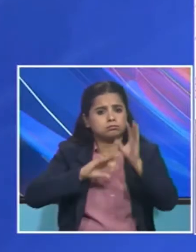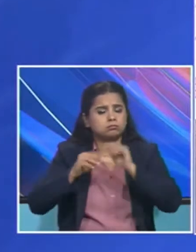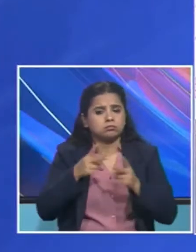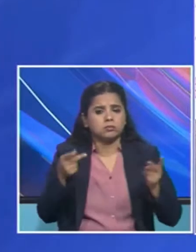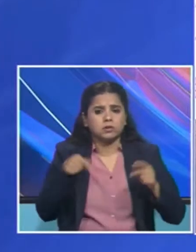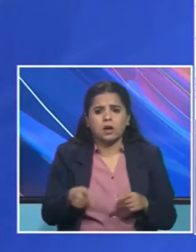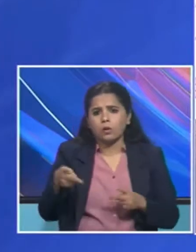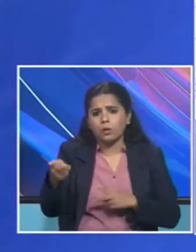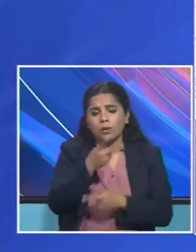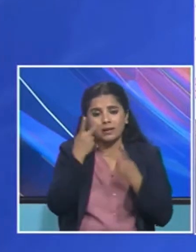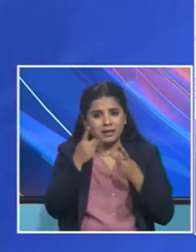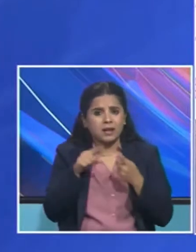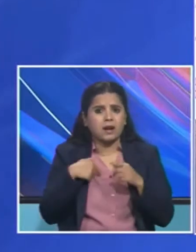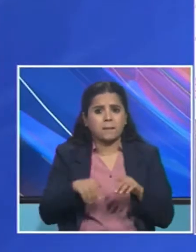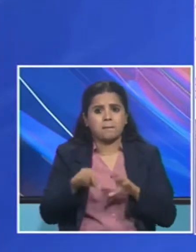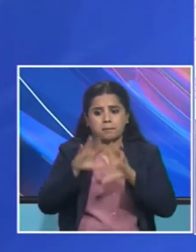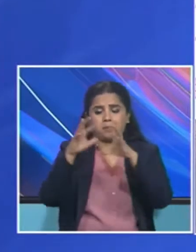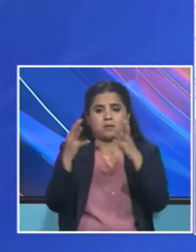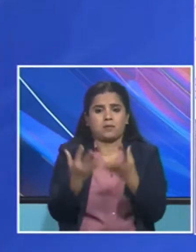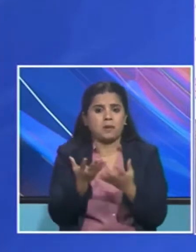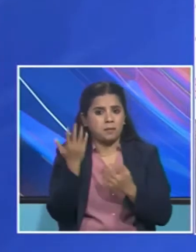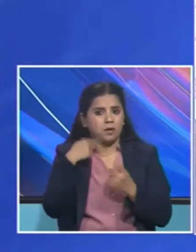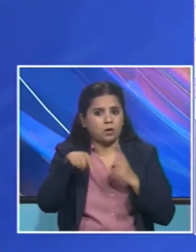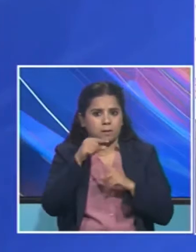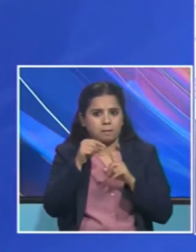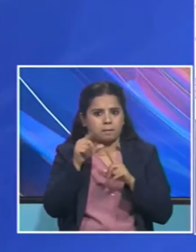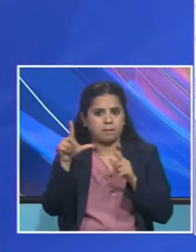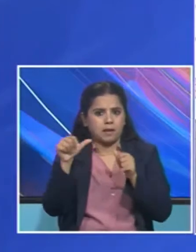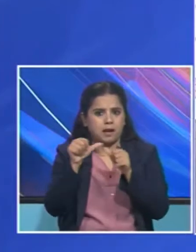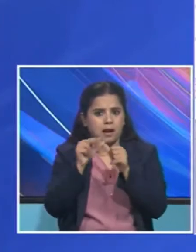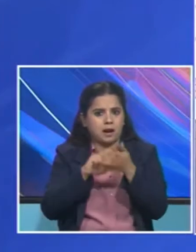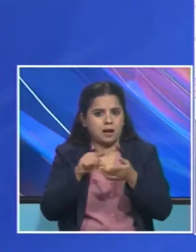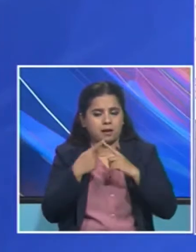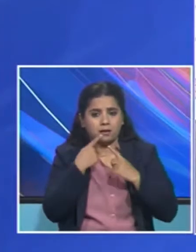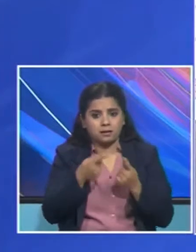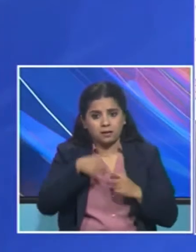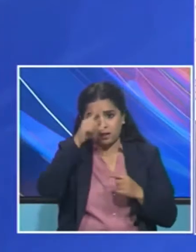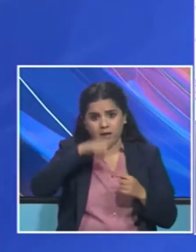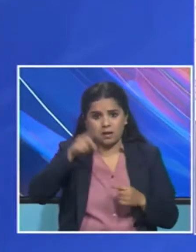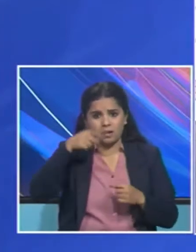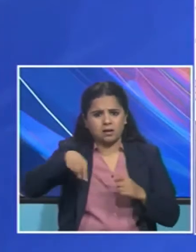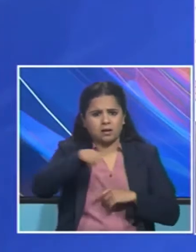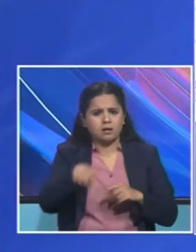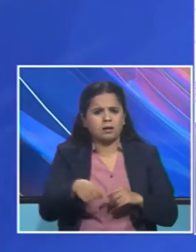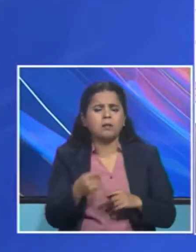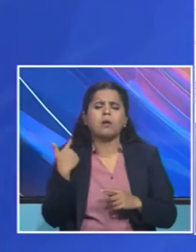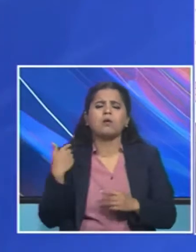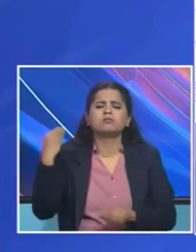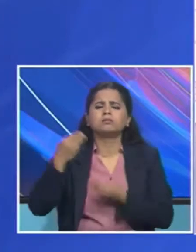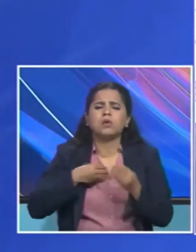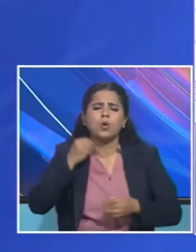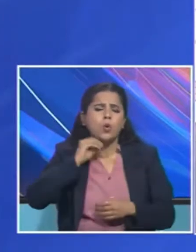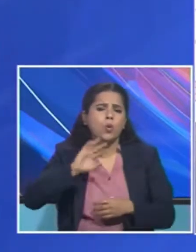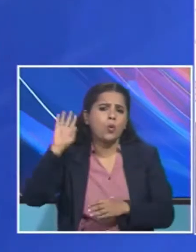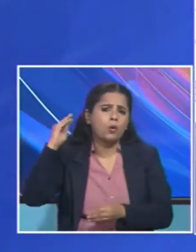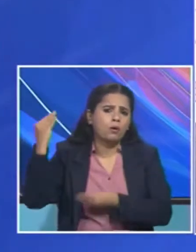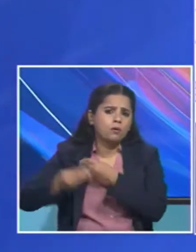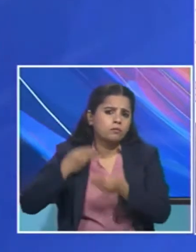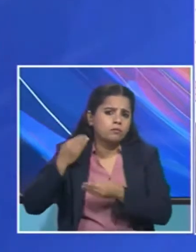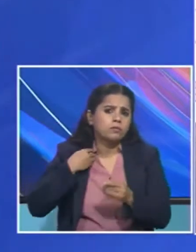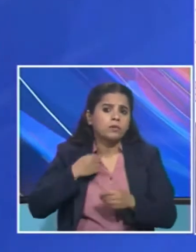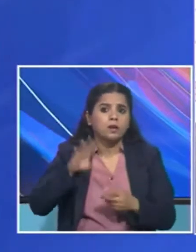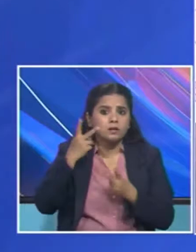सस्टेनेबल प्लैनेट की बात कर रहे हैं तो उसमें भारत की प्राचीन परंपराओं, हमारे अतीत